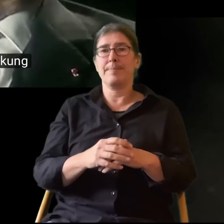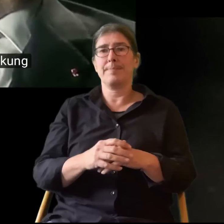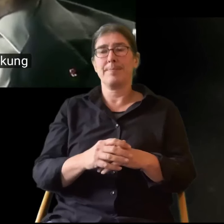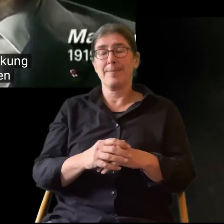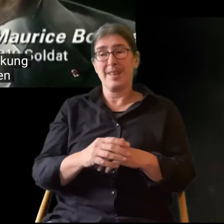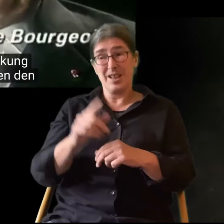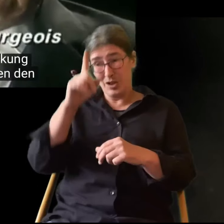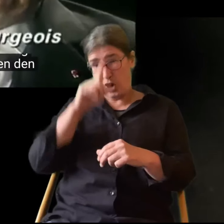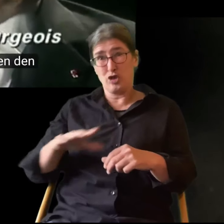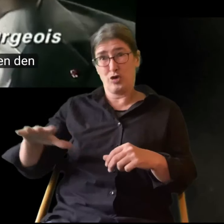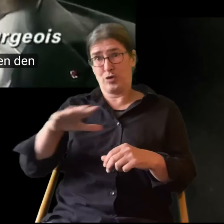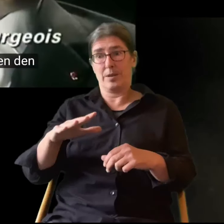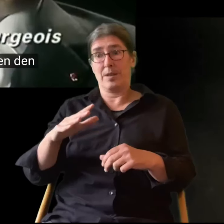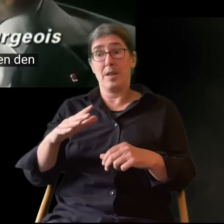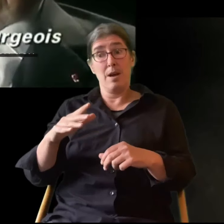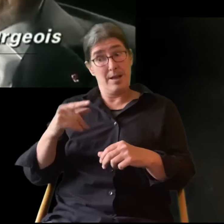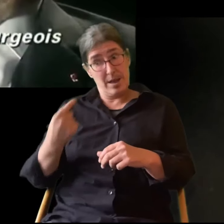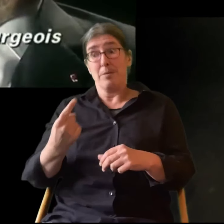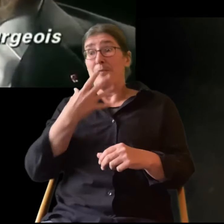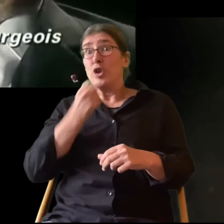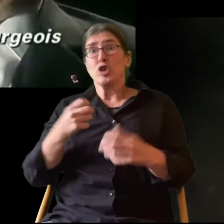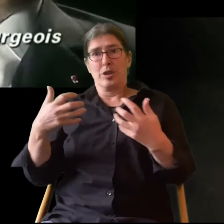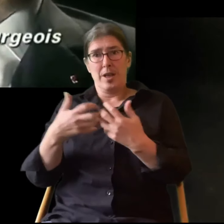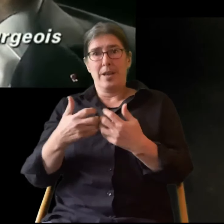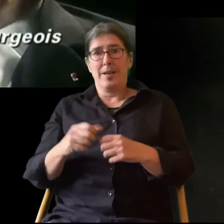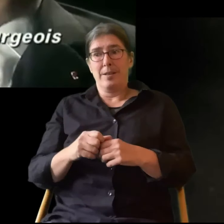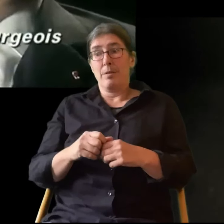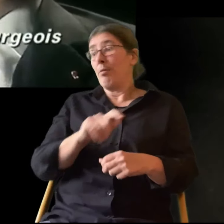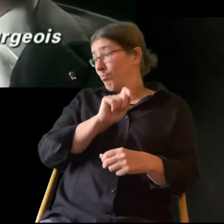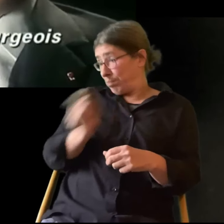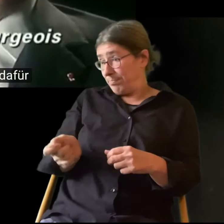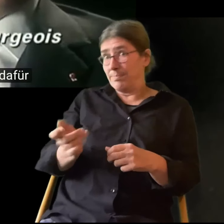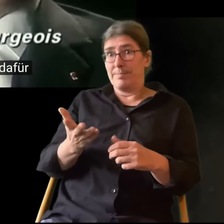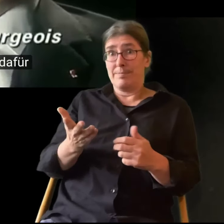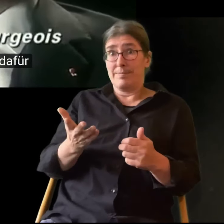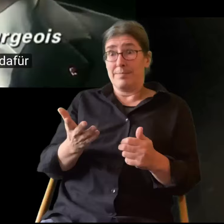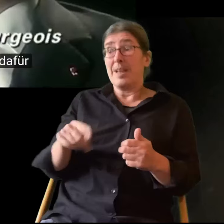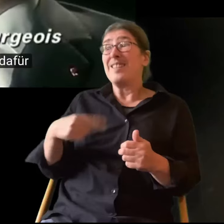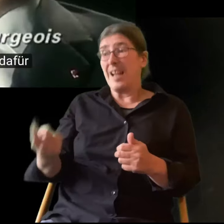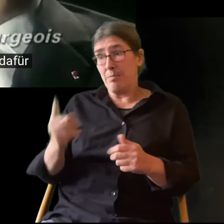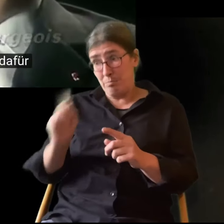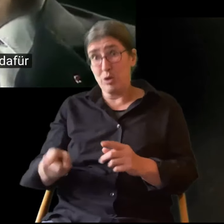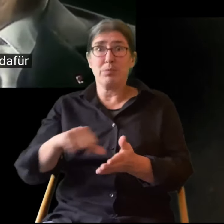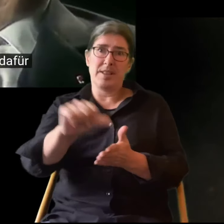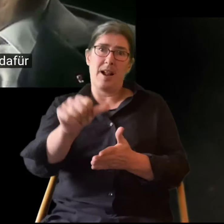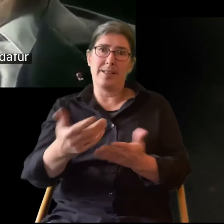Die Deutschen hatten den Krieg gewollt. Sie wurden besiegt und mussten dafür zahlen.